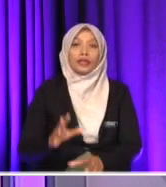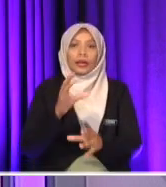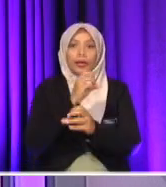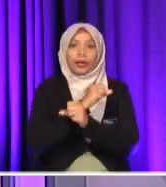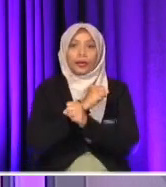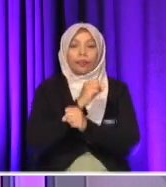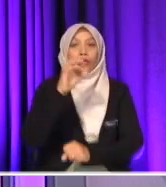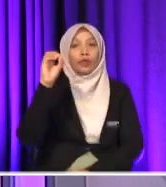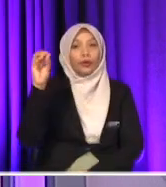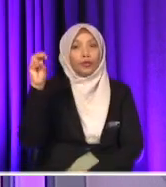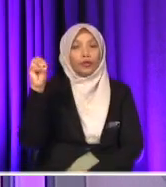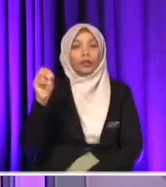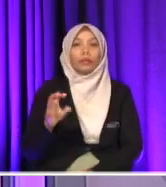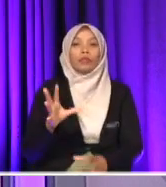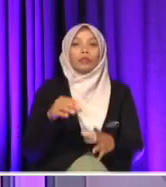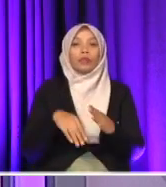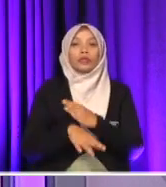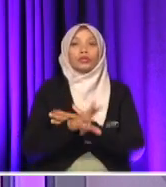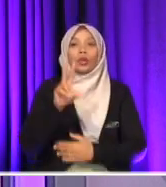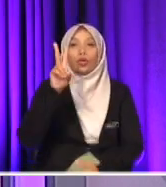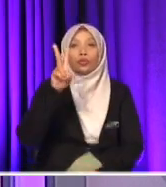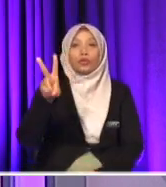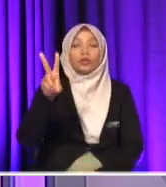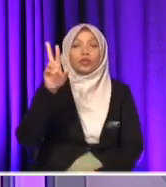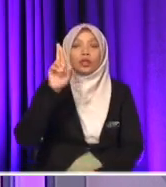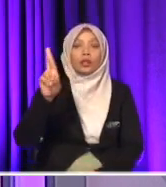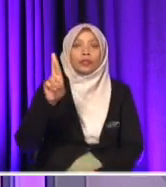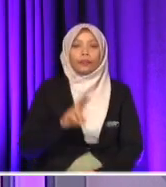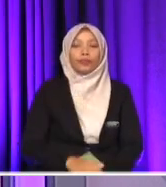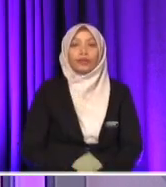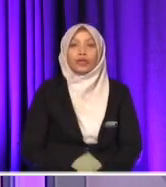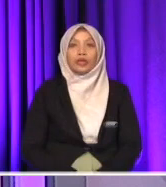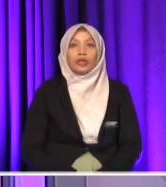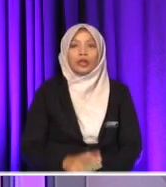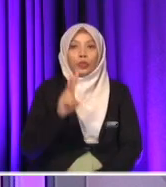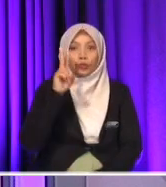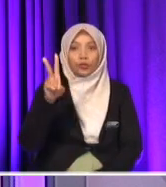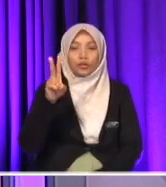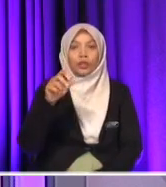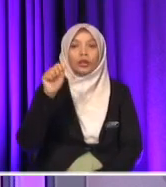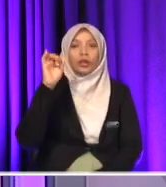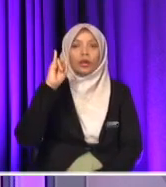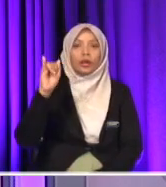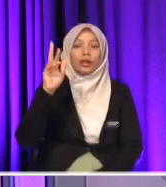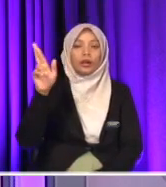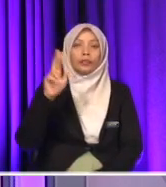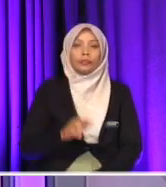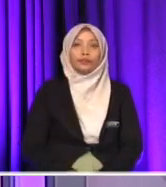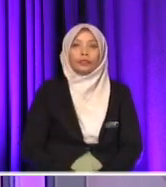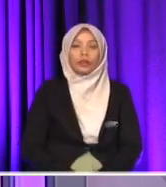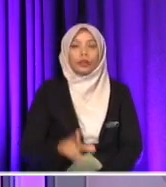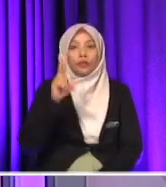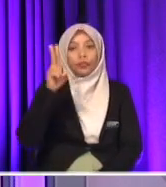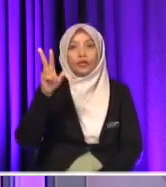kita masukkan VR. VR tadi, V adalah IR. Tadi kita ada hukum Ohm, V sama dengan IR kan? Tapi kita pastikan VR